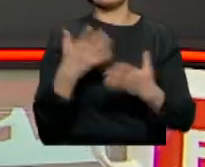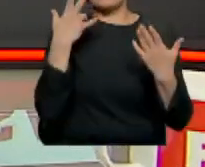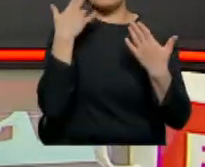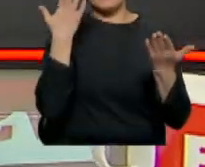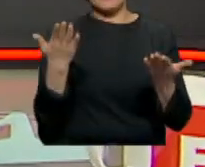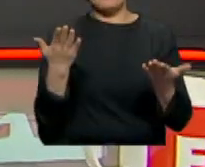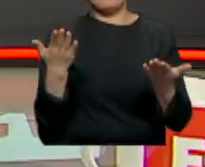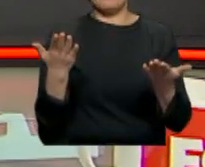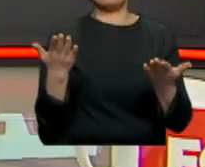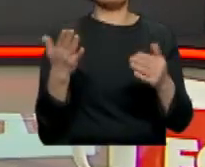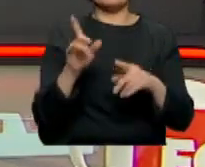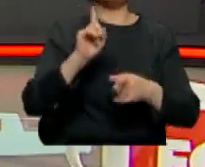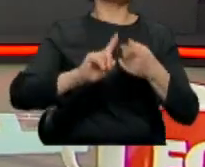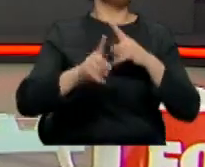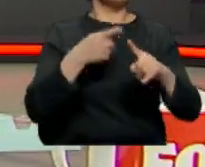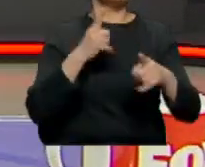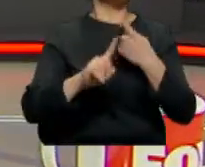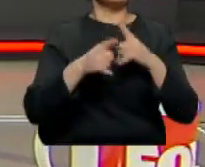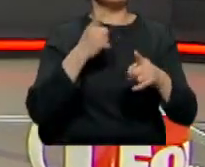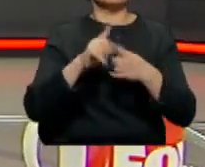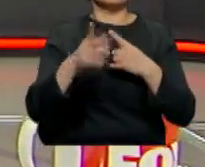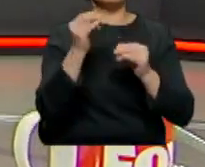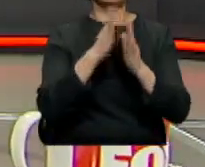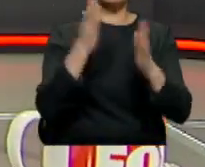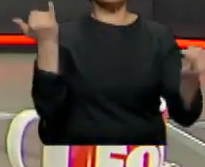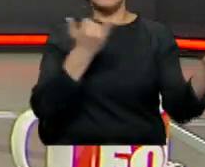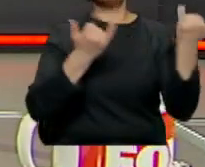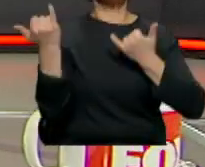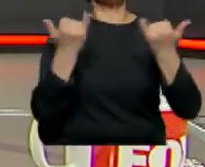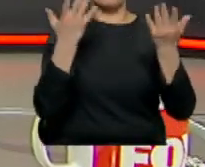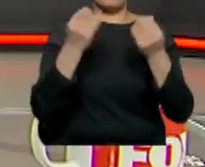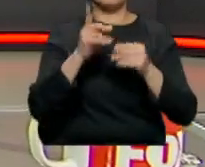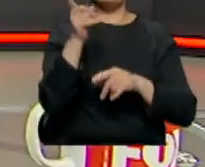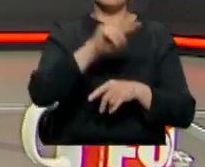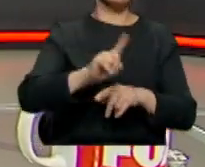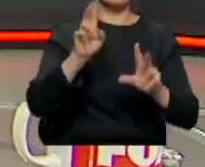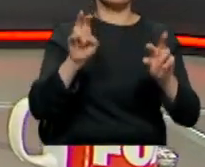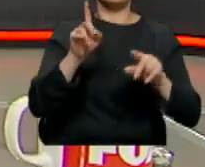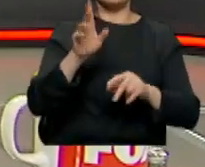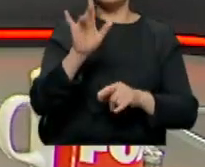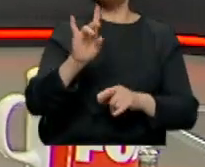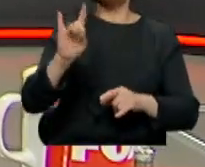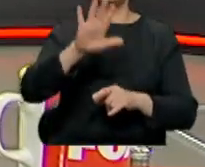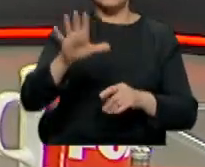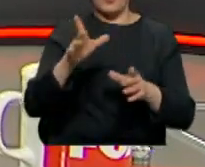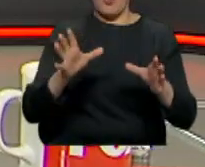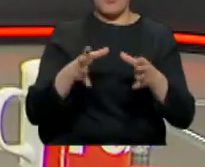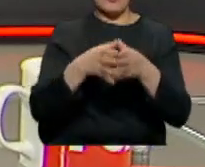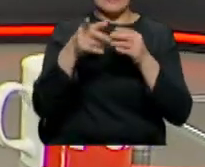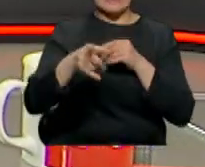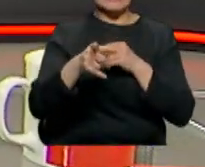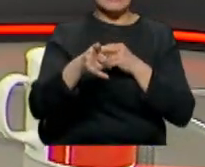Efendim, siyasi müdahale konusunda büyük tartışmaların olduğu bir başka konu da Ülke Ocakları eski genel başkanı Sinan